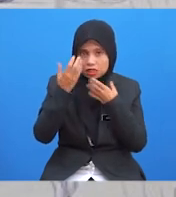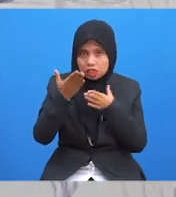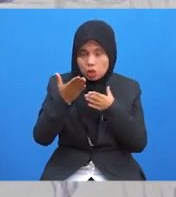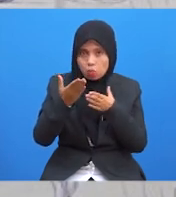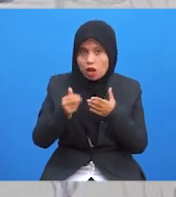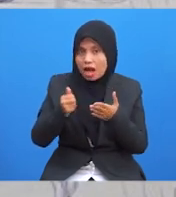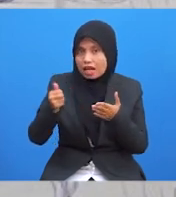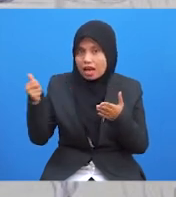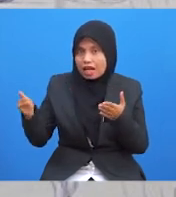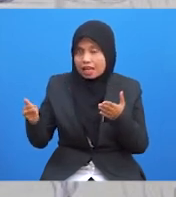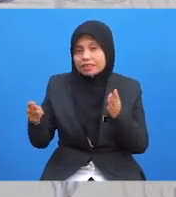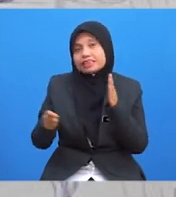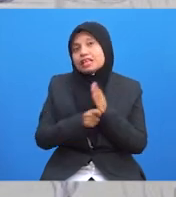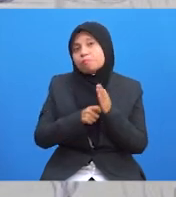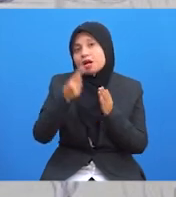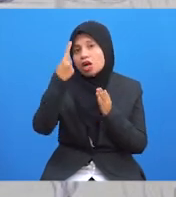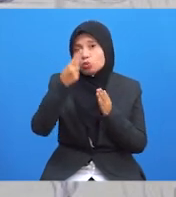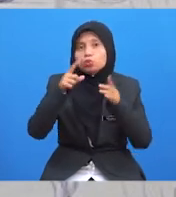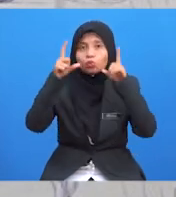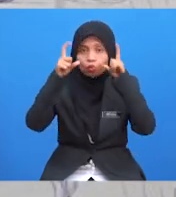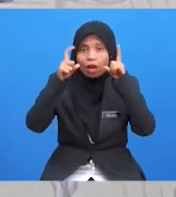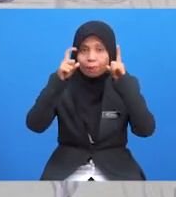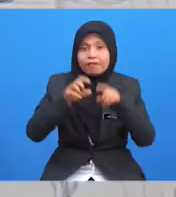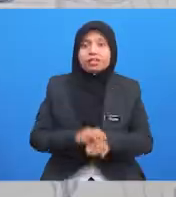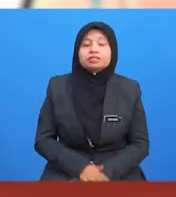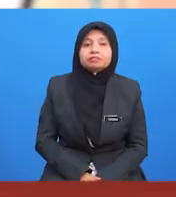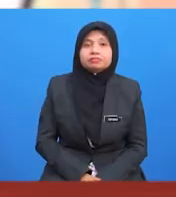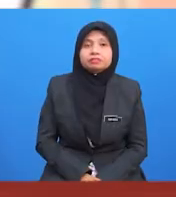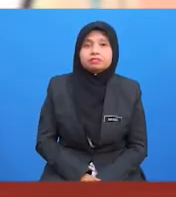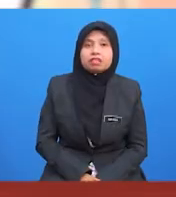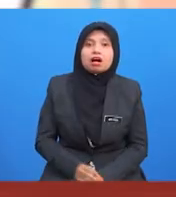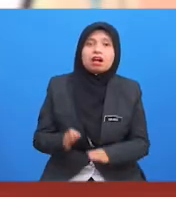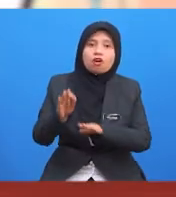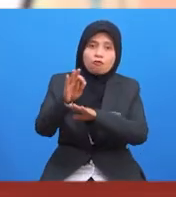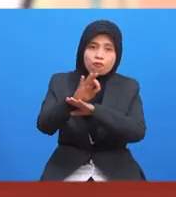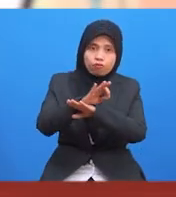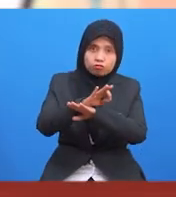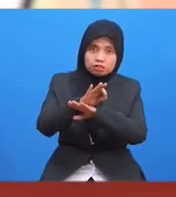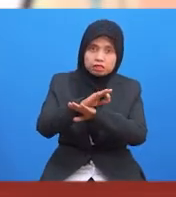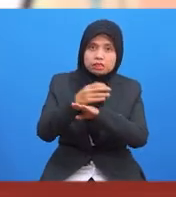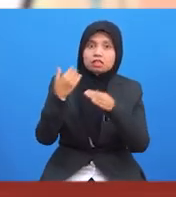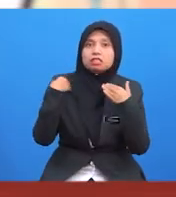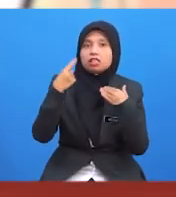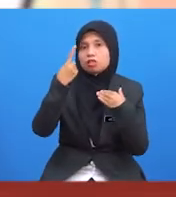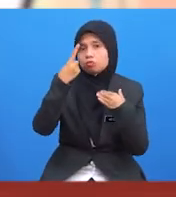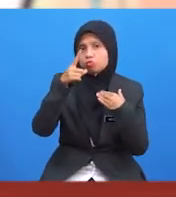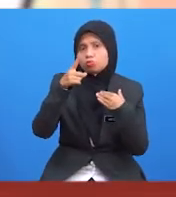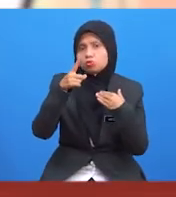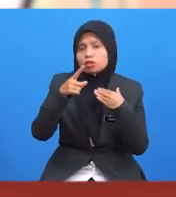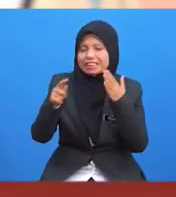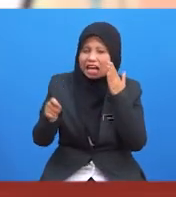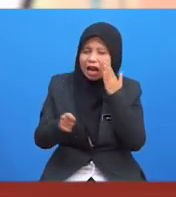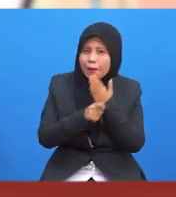aksesori tambahan bagi sesebuah kamera kan? Fungsi aksesori adalah bagi menambah